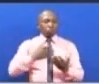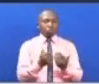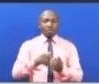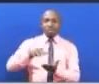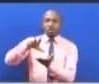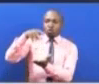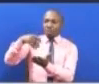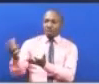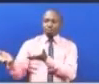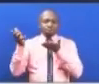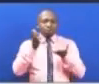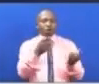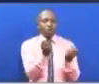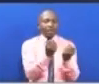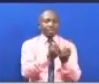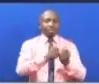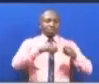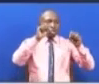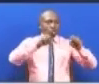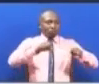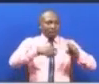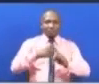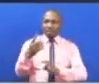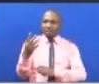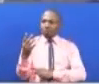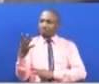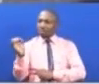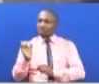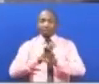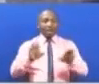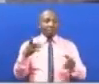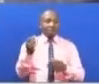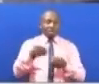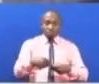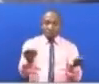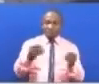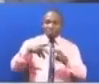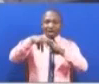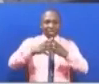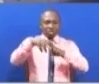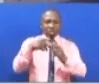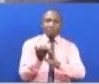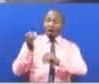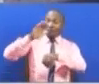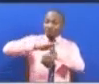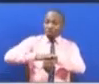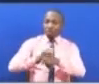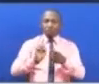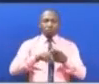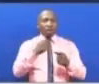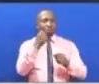hizo tofali, tukajenga zile tofali 350 na fedha tayari nimeshawapa maengineer kwa ajili ya mafundi kwenye kata kule tayari